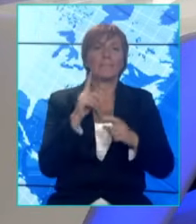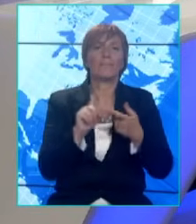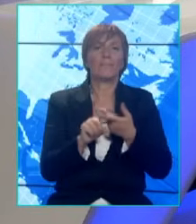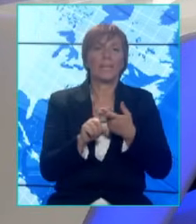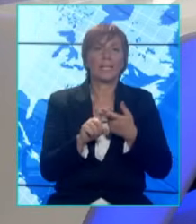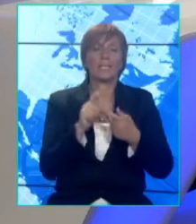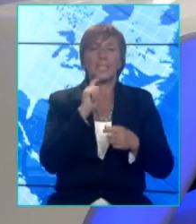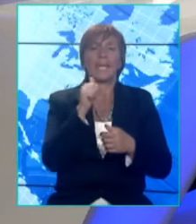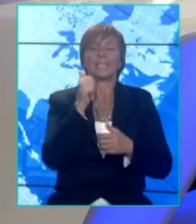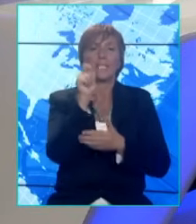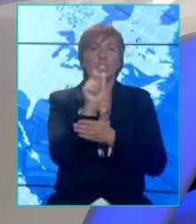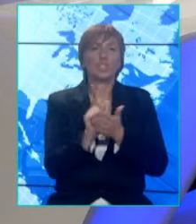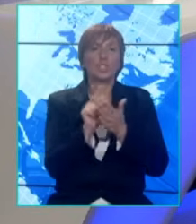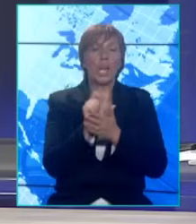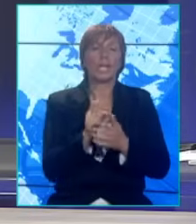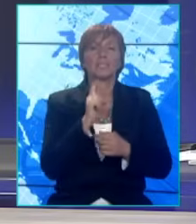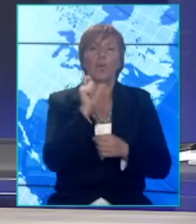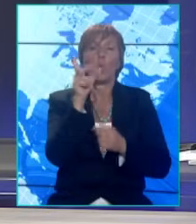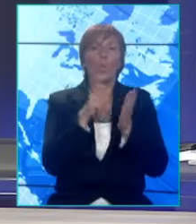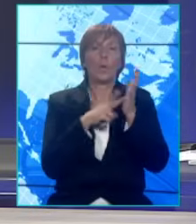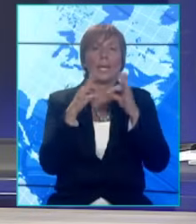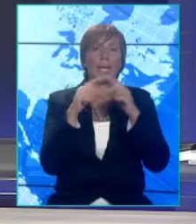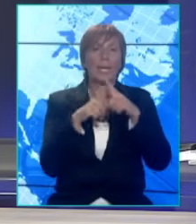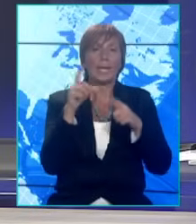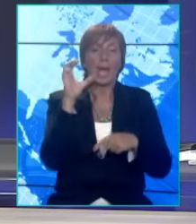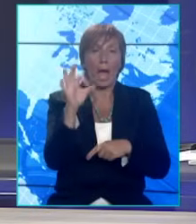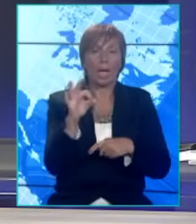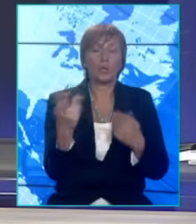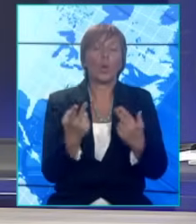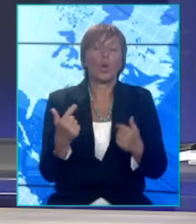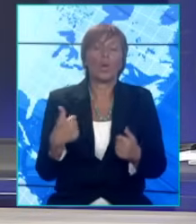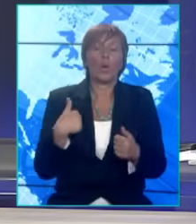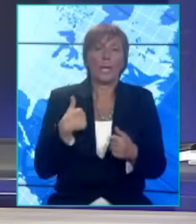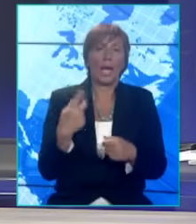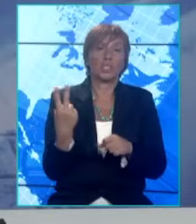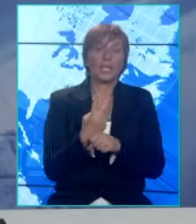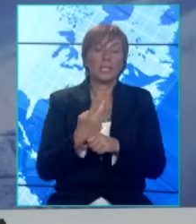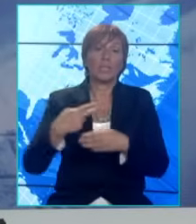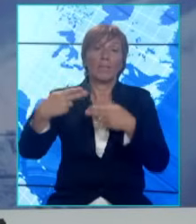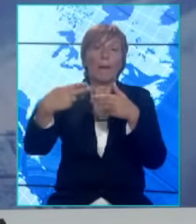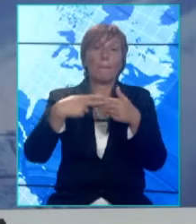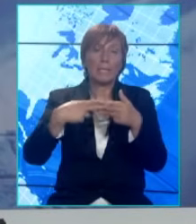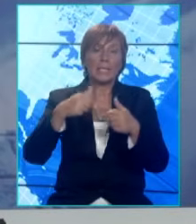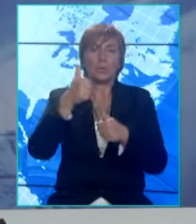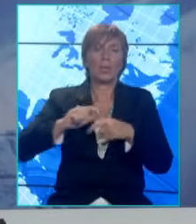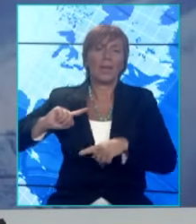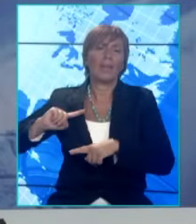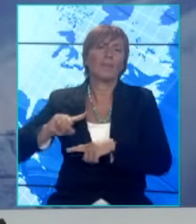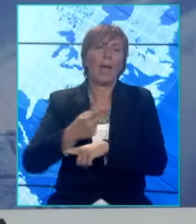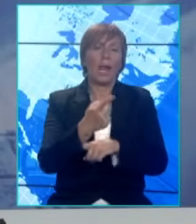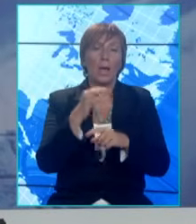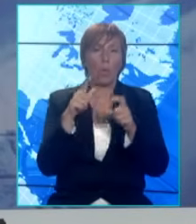je i članstvo u NATO-u. Koliko je naša zemlja blizu ili daleko alijansi?